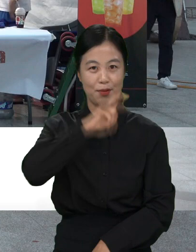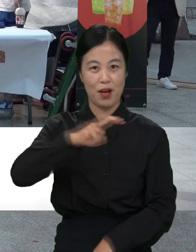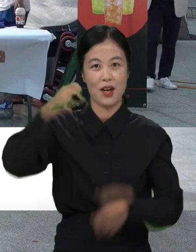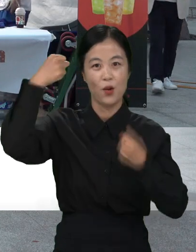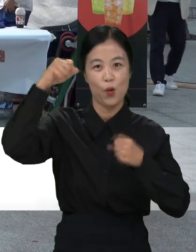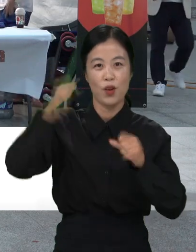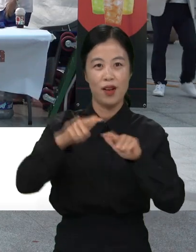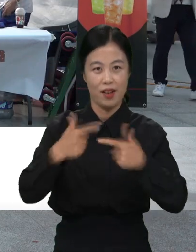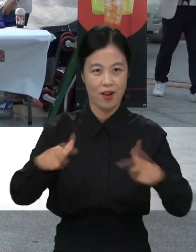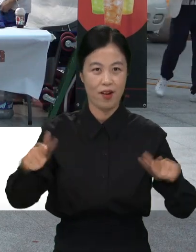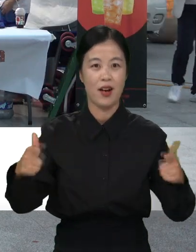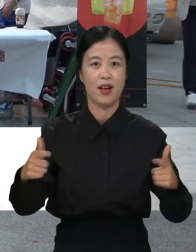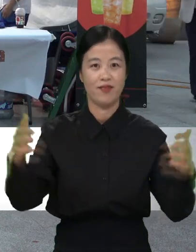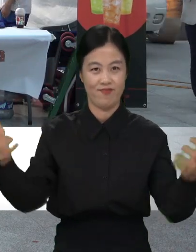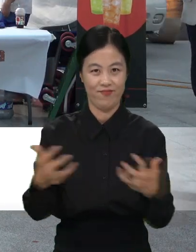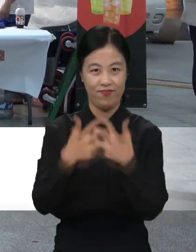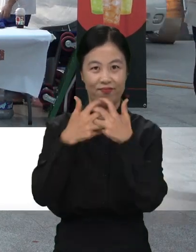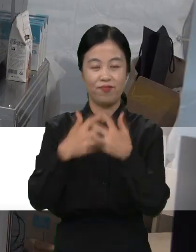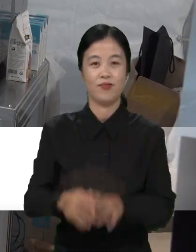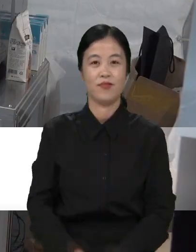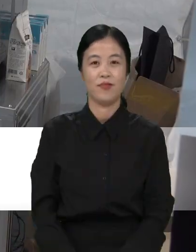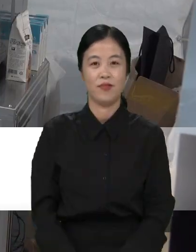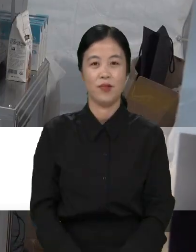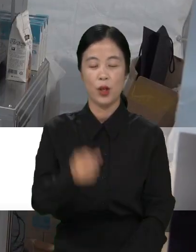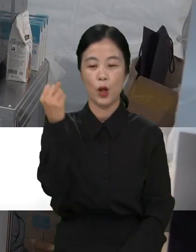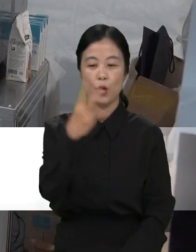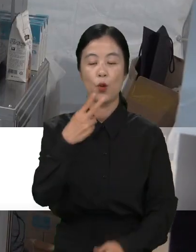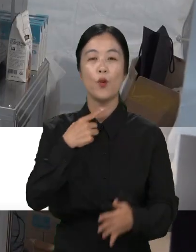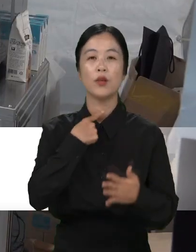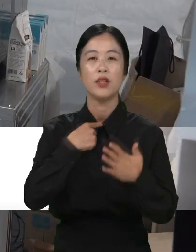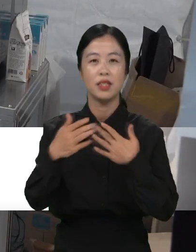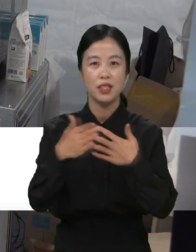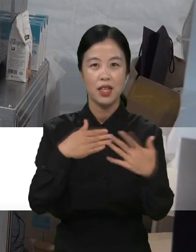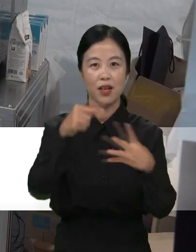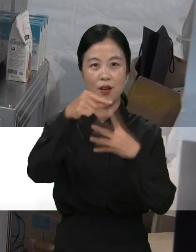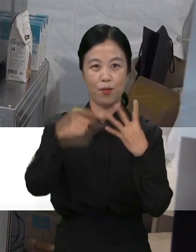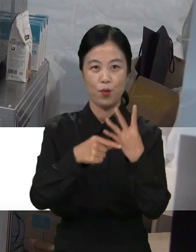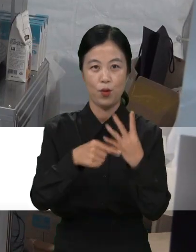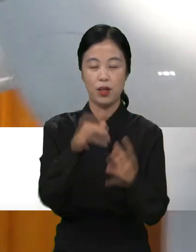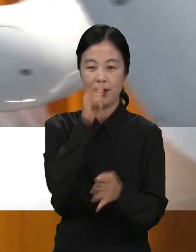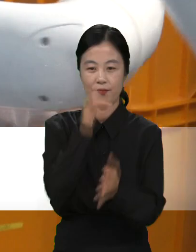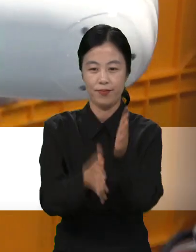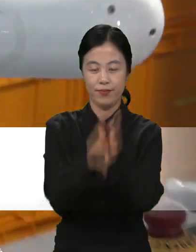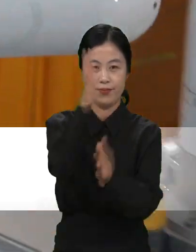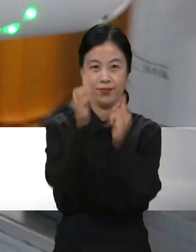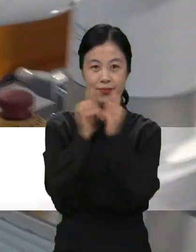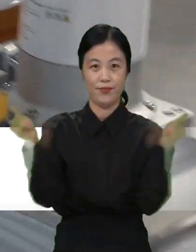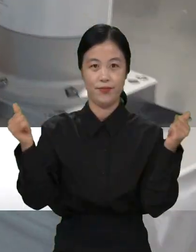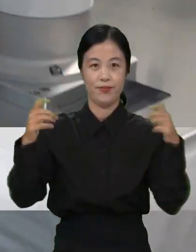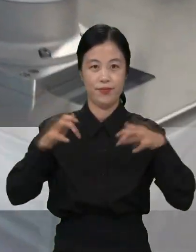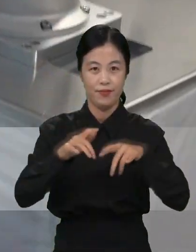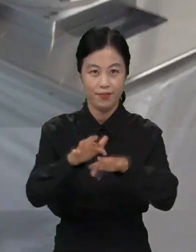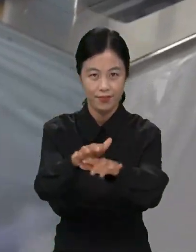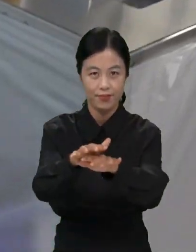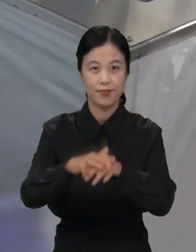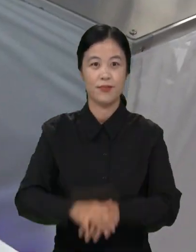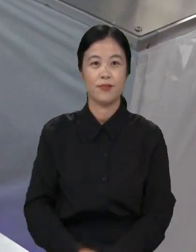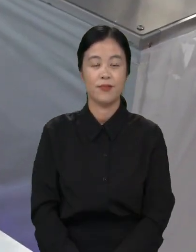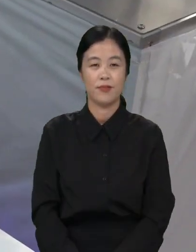밤바다 음악회 등 다채로운 공연도 가득했습니다. 또 여러 참여 프로그램이 시민들의 발길을 끌었습니다.